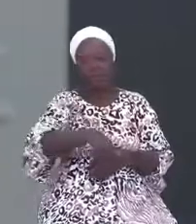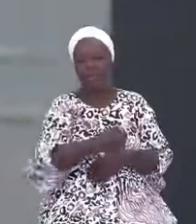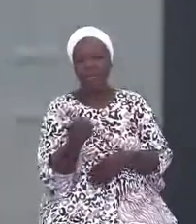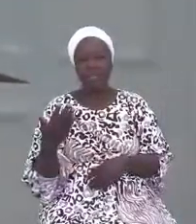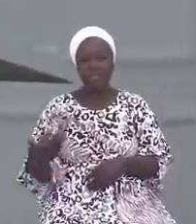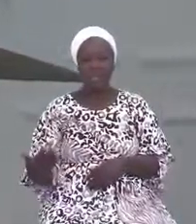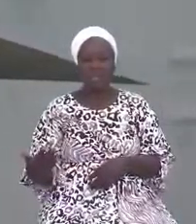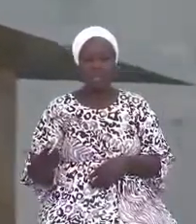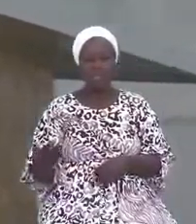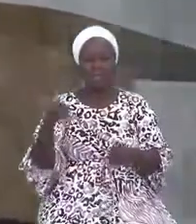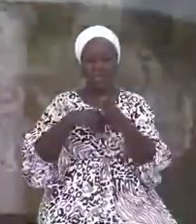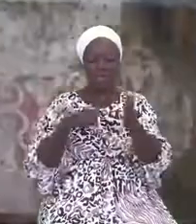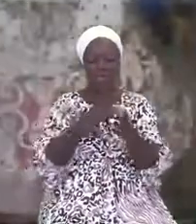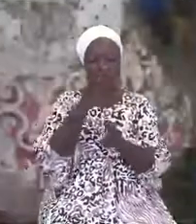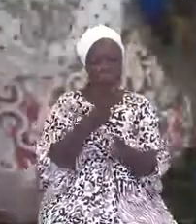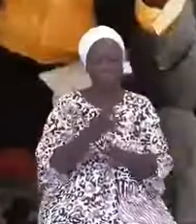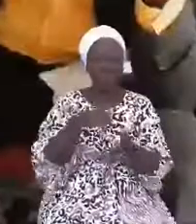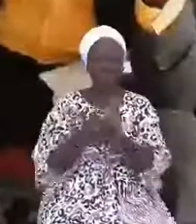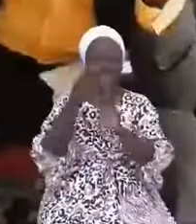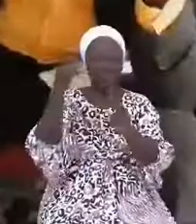dans ce monde